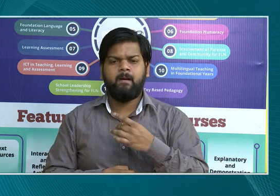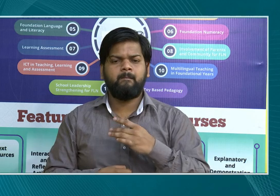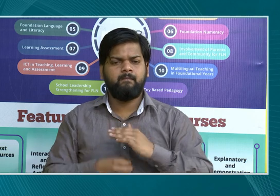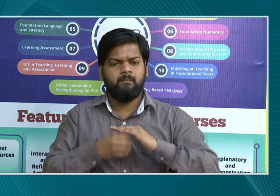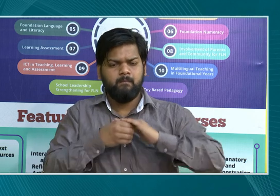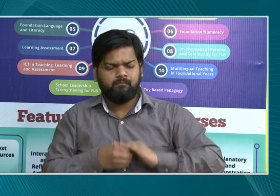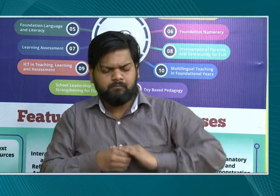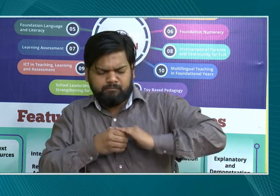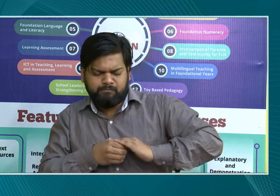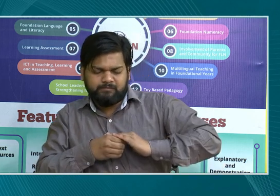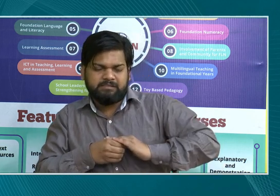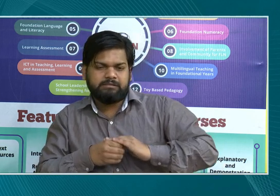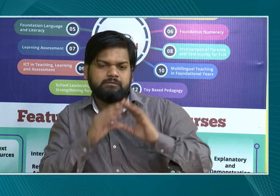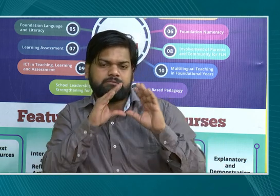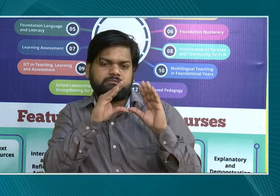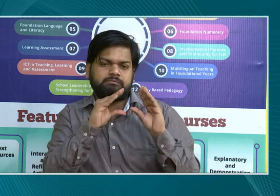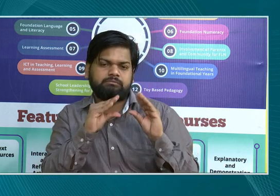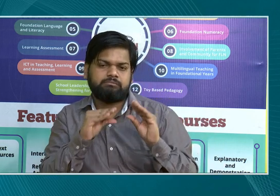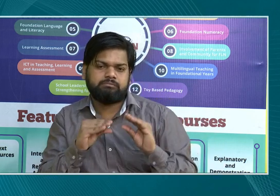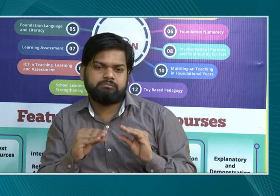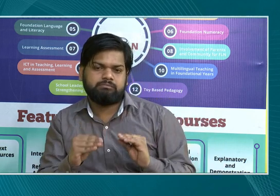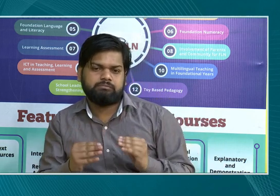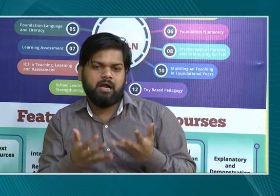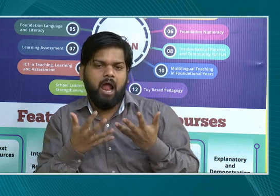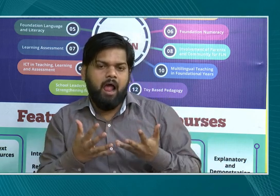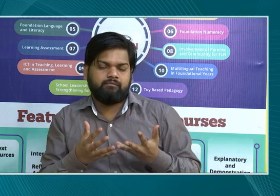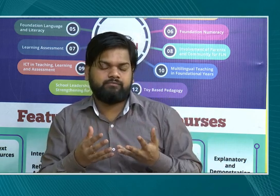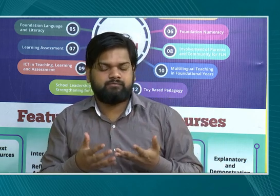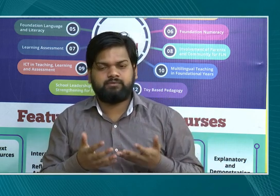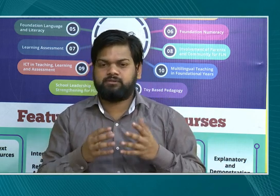नुकसान होता है उसकी आत्मा को बहुत नुकसान होता है